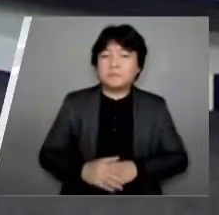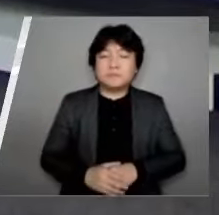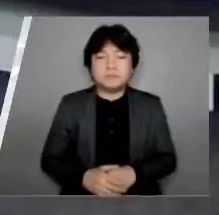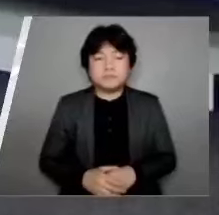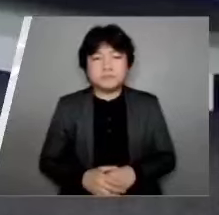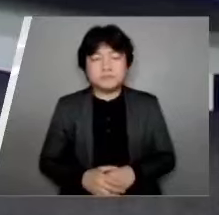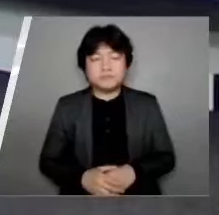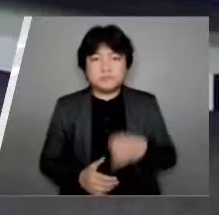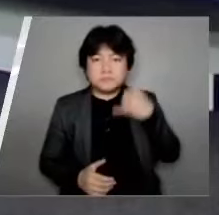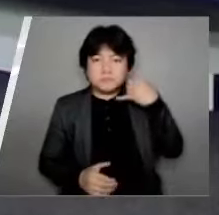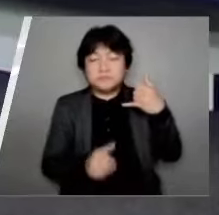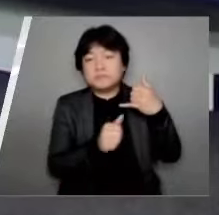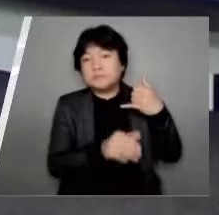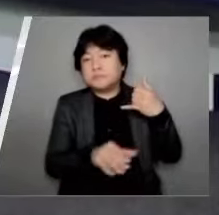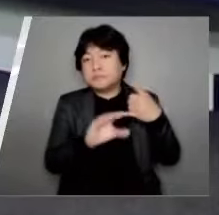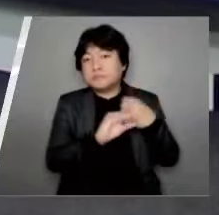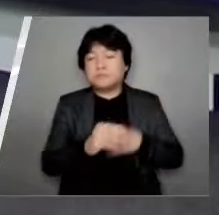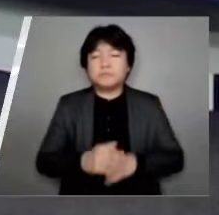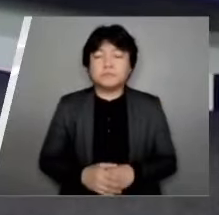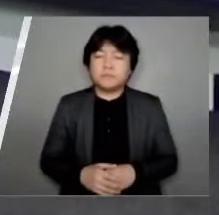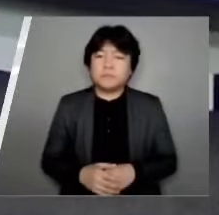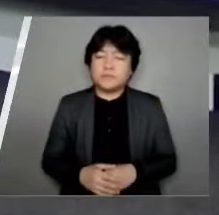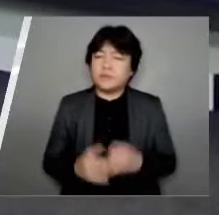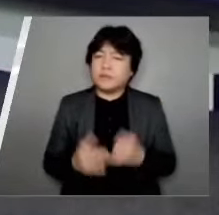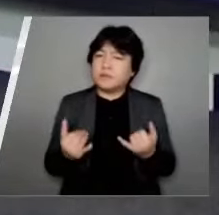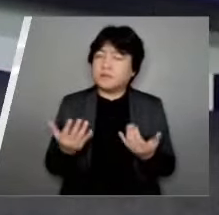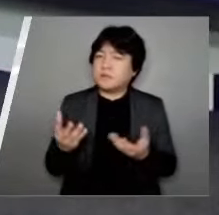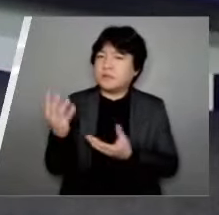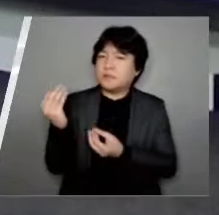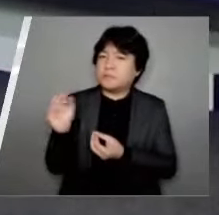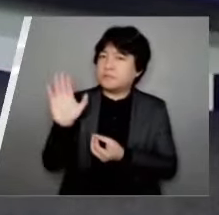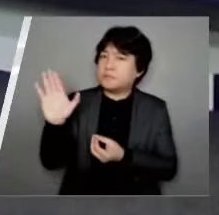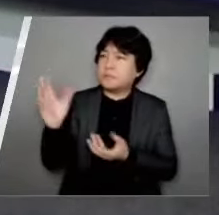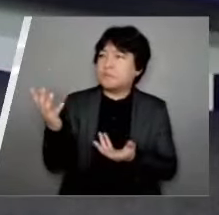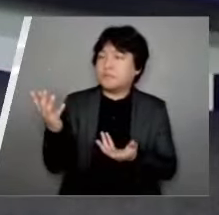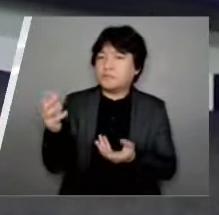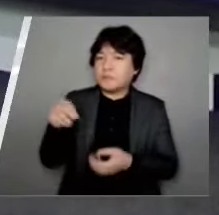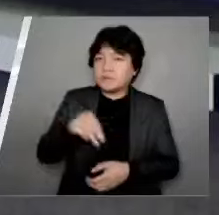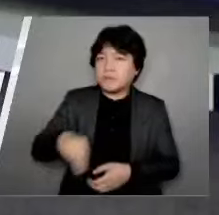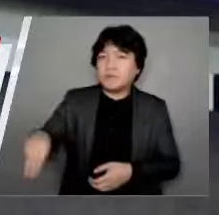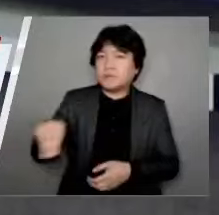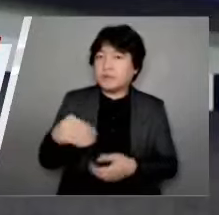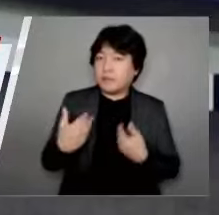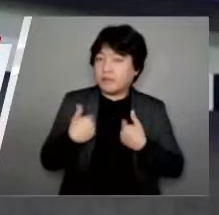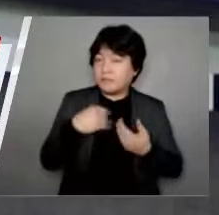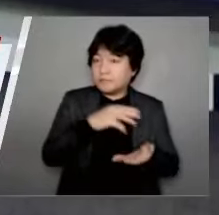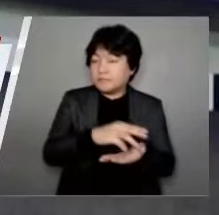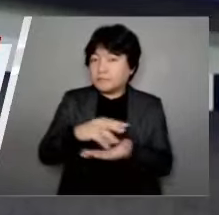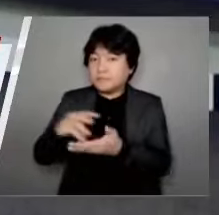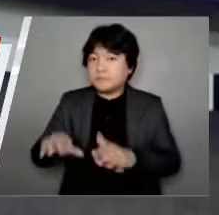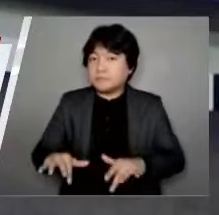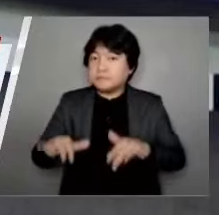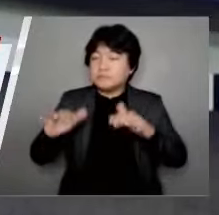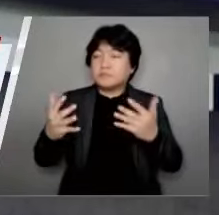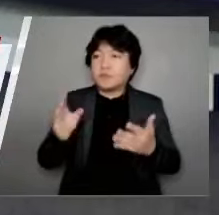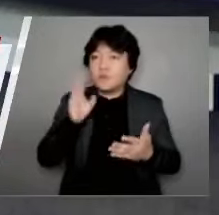gabi, Atom. Mayor, kamusta po ang inyong lungsod? Ano po yung mga lugar na meron pang baha? At gaano po kataas ang tubig?